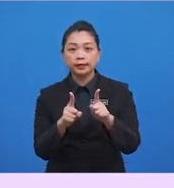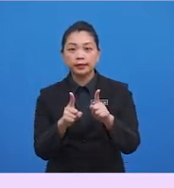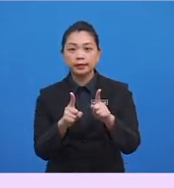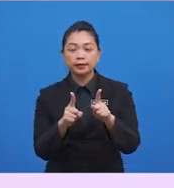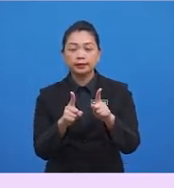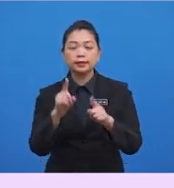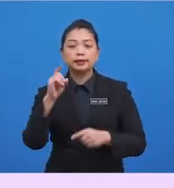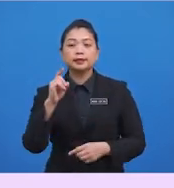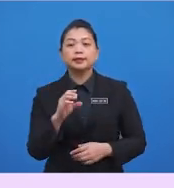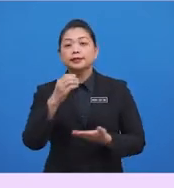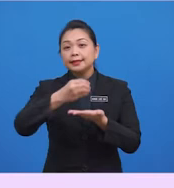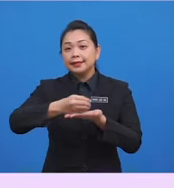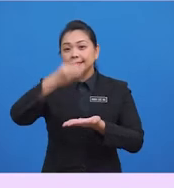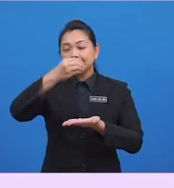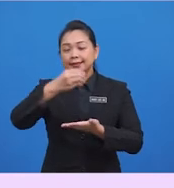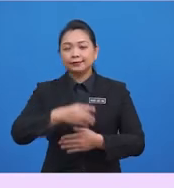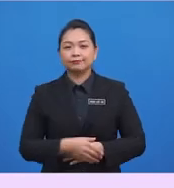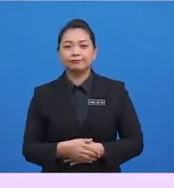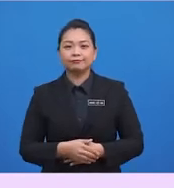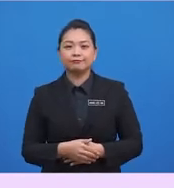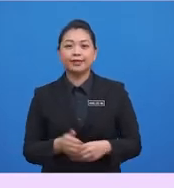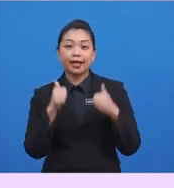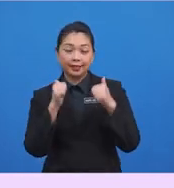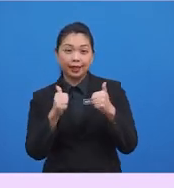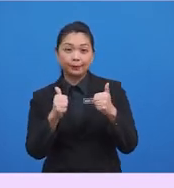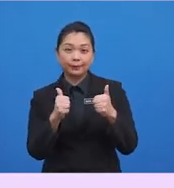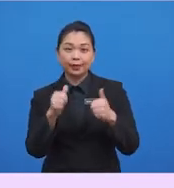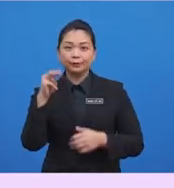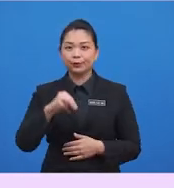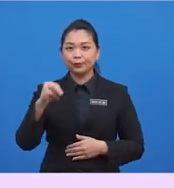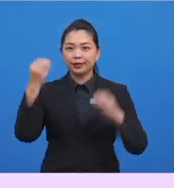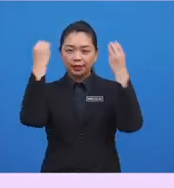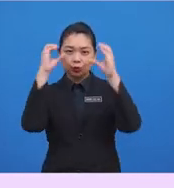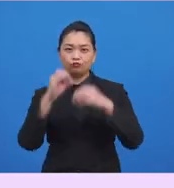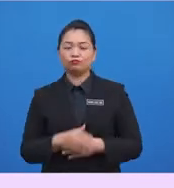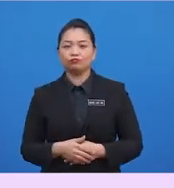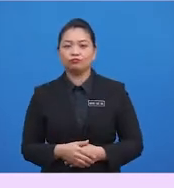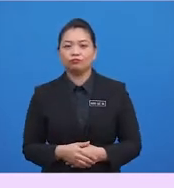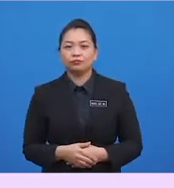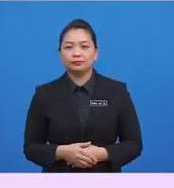Jawapannya ialah silinder. Wah, hebat murid-murid cikgu.